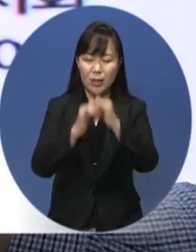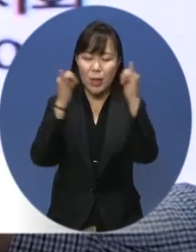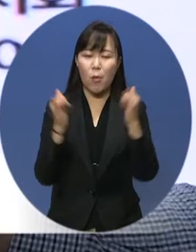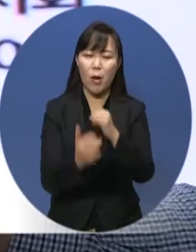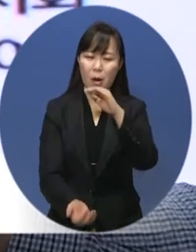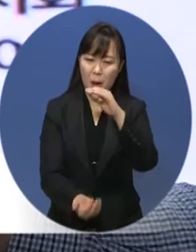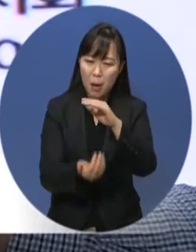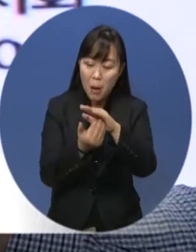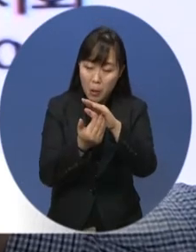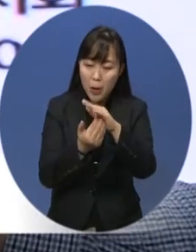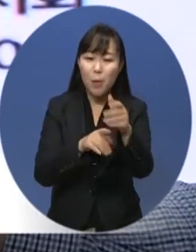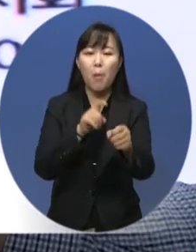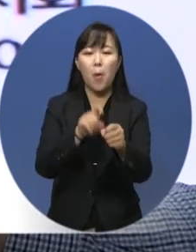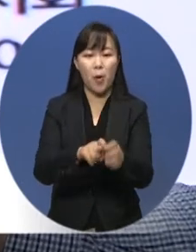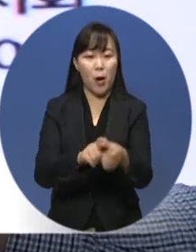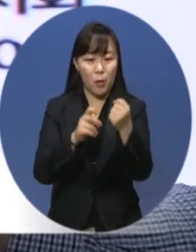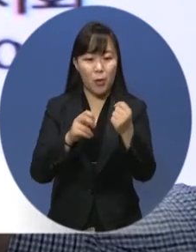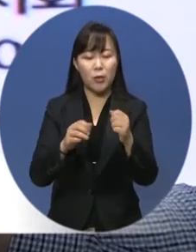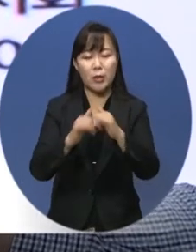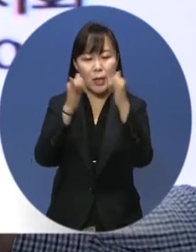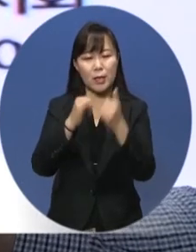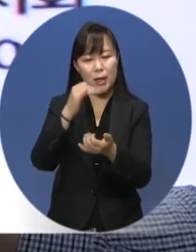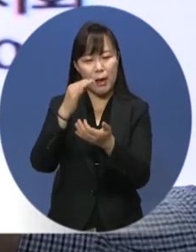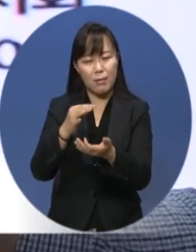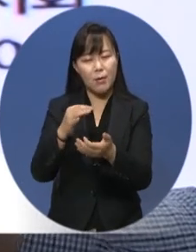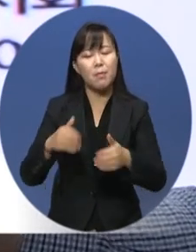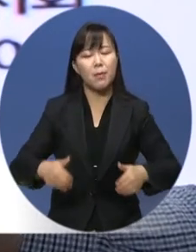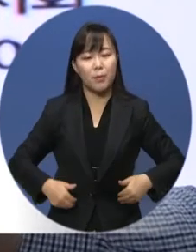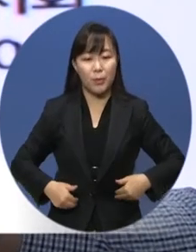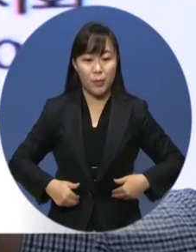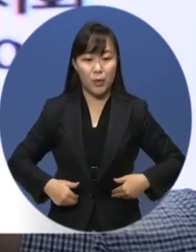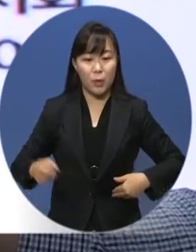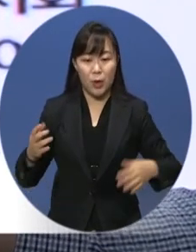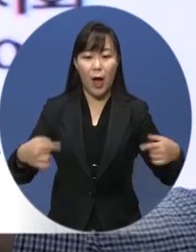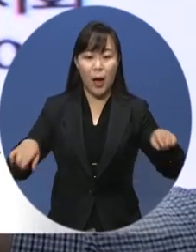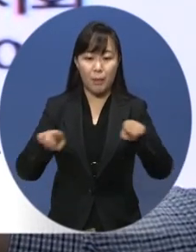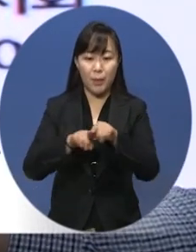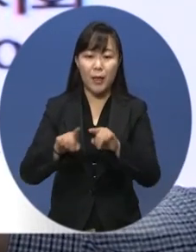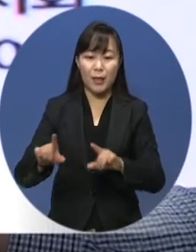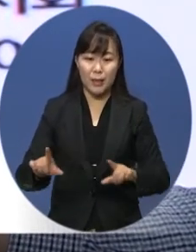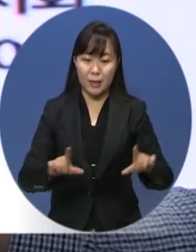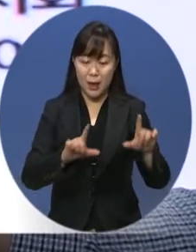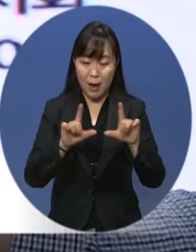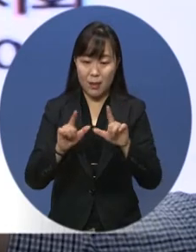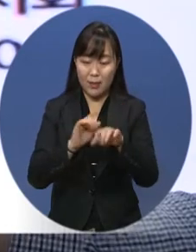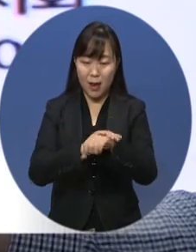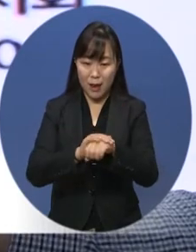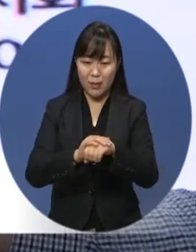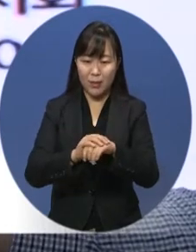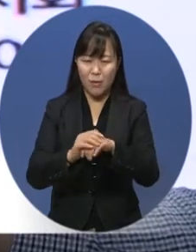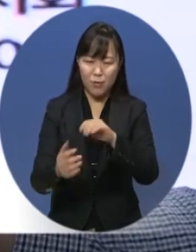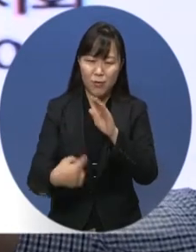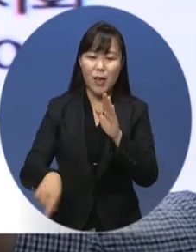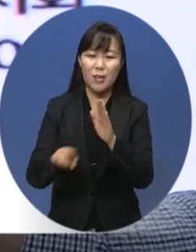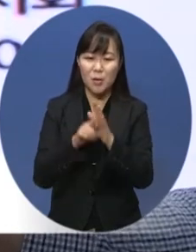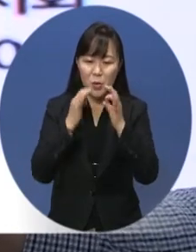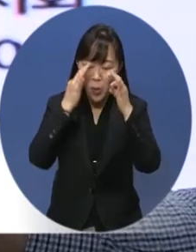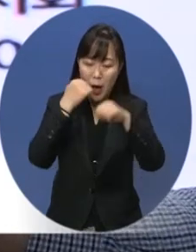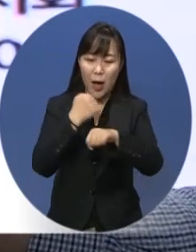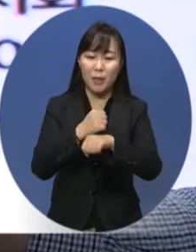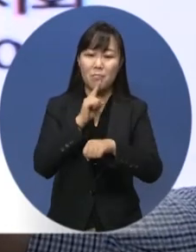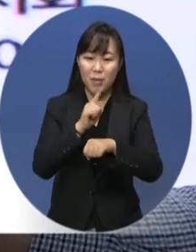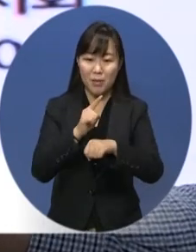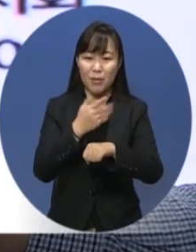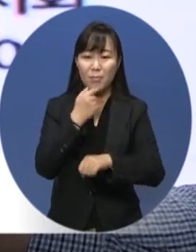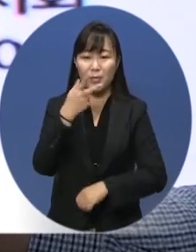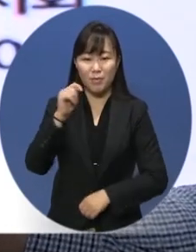사회적 목표여야 되고, 사회적 가치가 되어야 된다고 생각하고, 더불어 잘 사는 사회를 만들 수 있도록 최선을 다하겠다는 말씀을